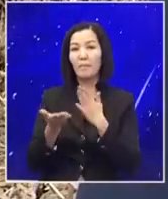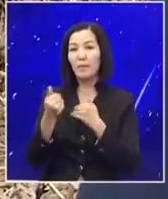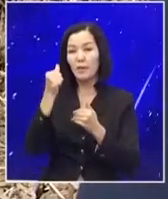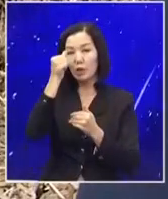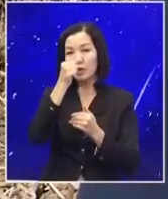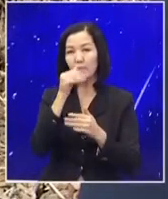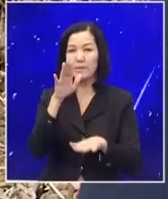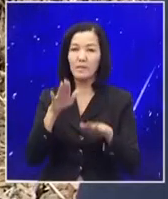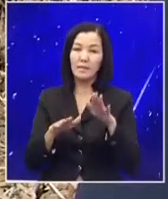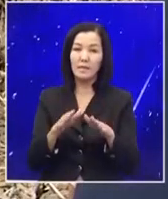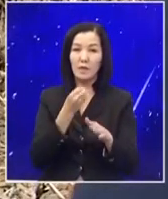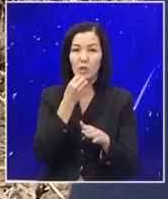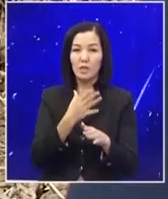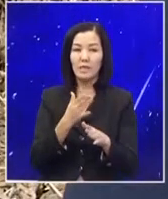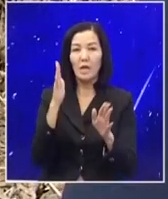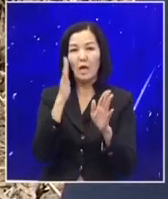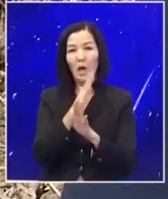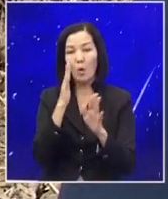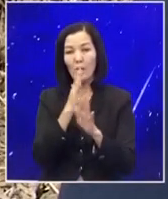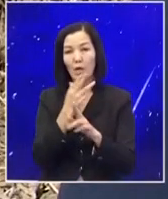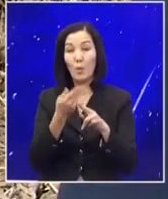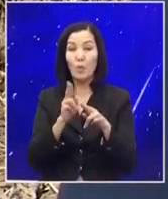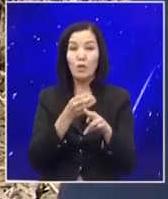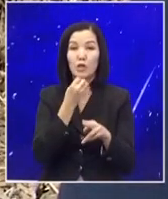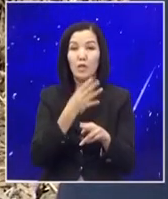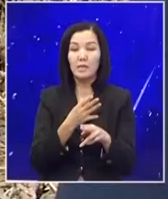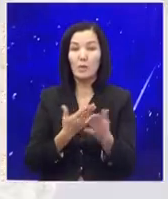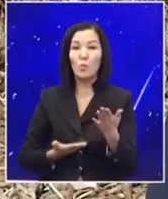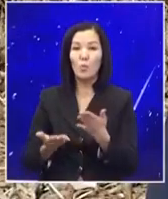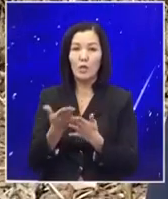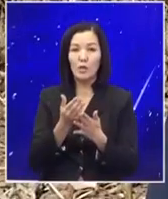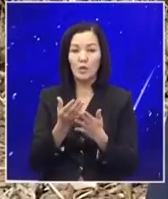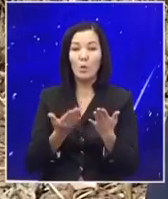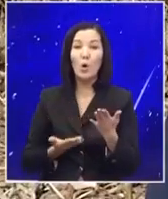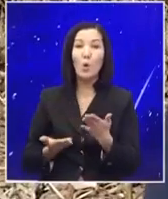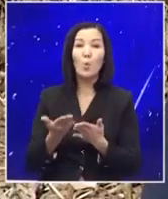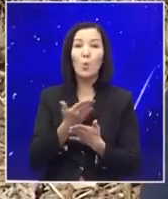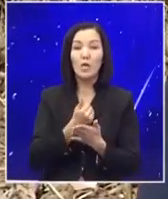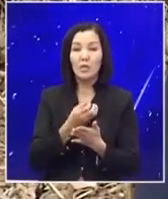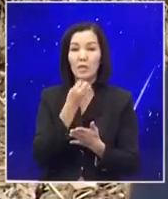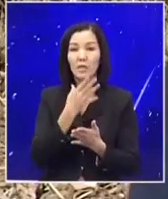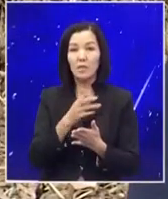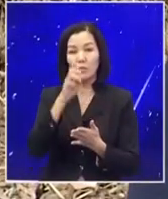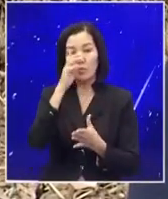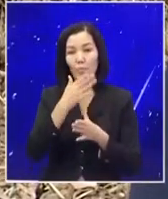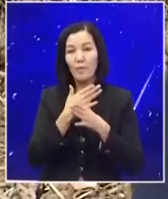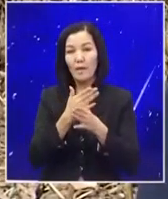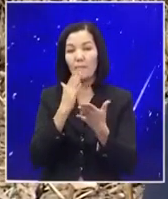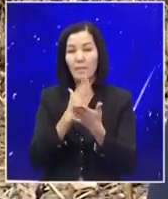Биыл ауа райы жақсы болғандықтан ба, соның үшін жақсы урожай. Бізге көмек, субсидия бар.